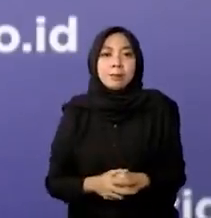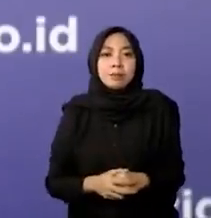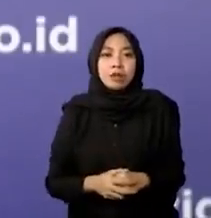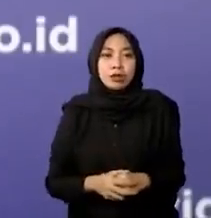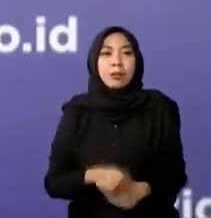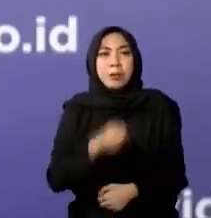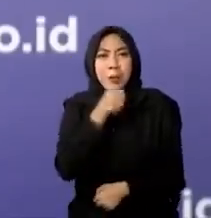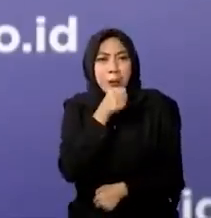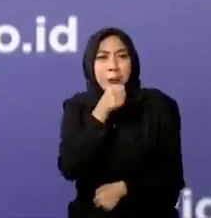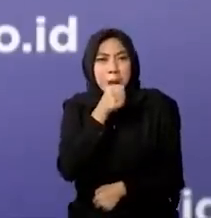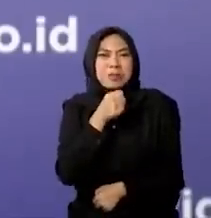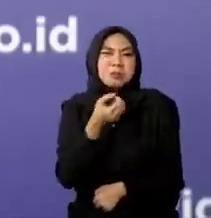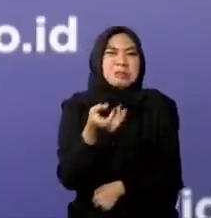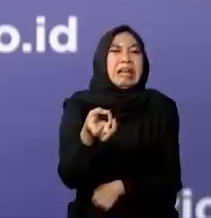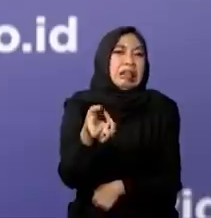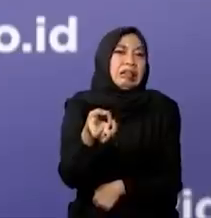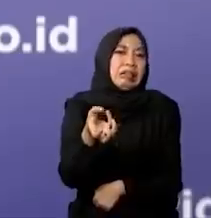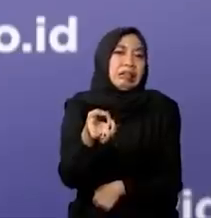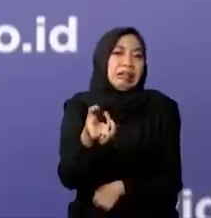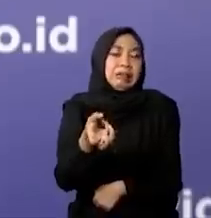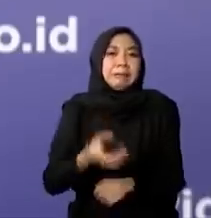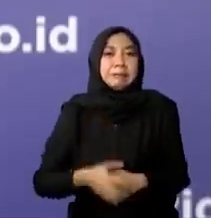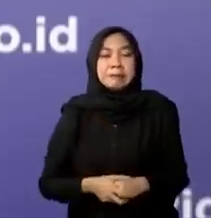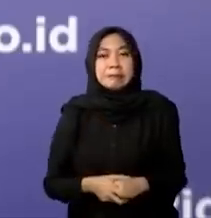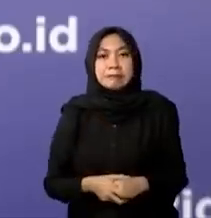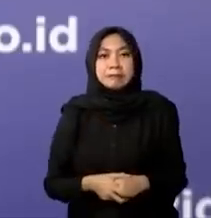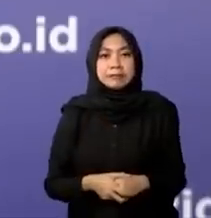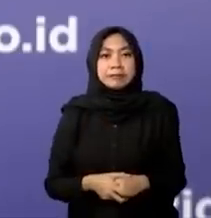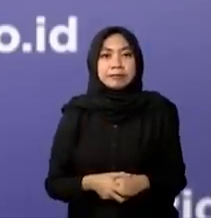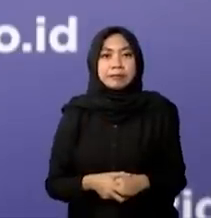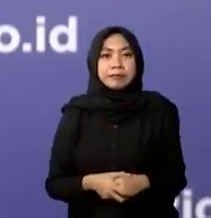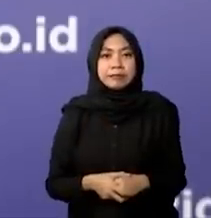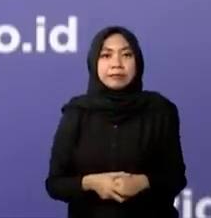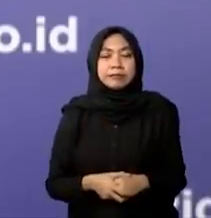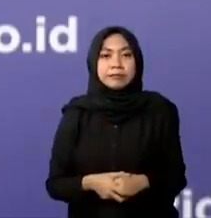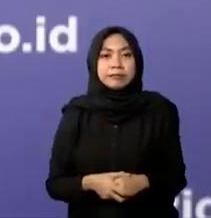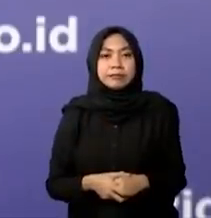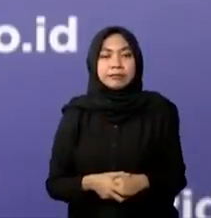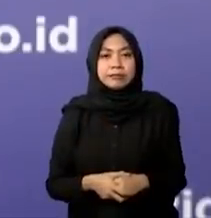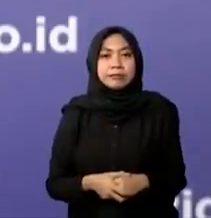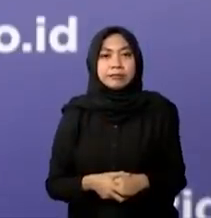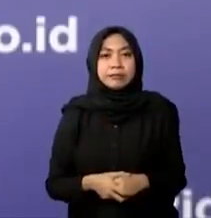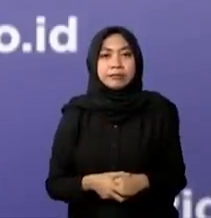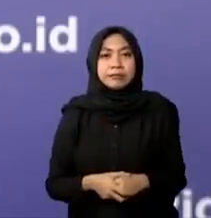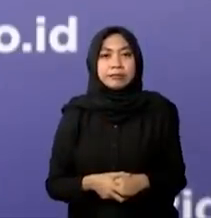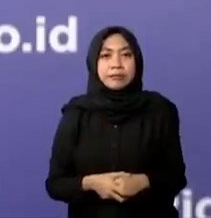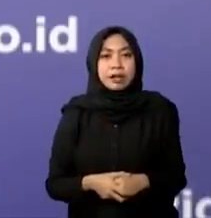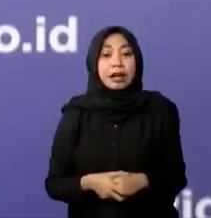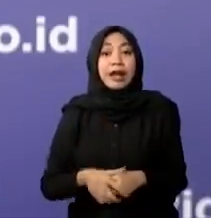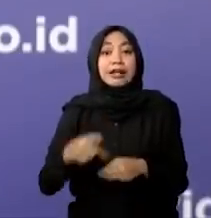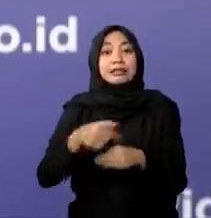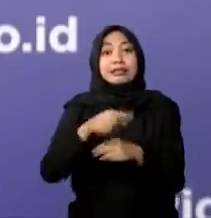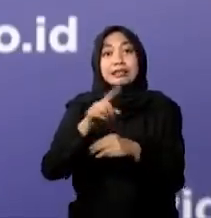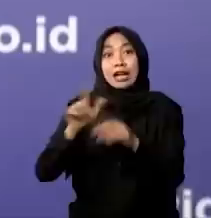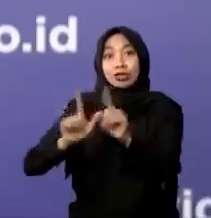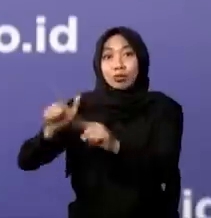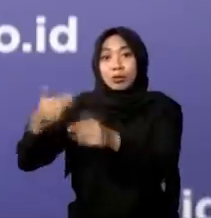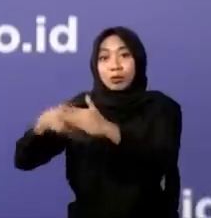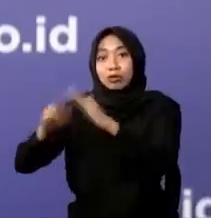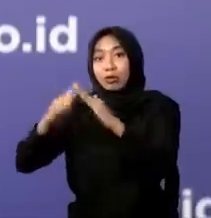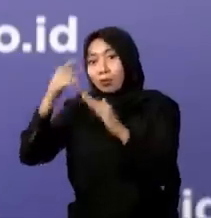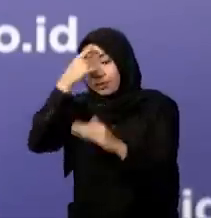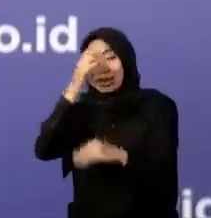keluhan batuk juga Minimal sementara yang lainnya menjalankan karantina wilayah